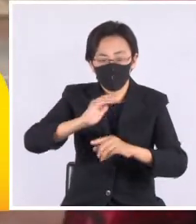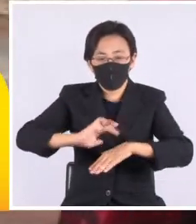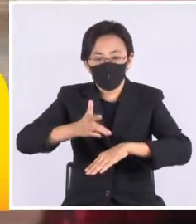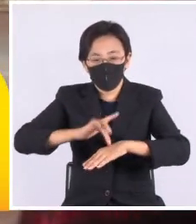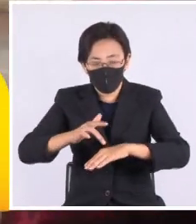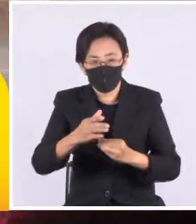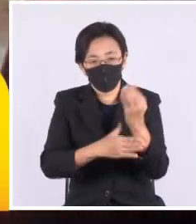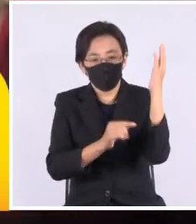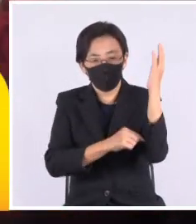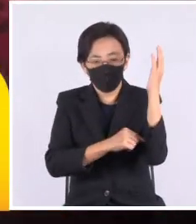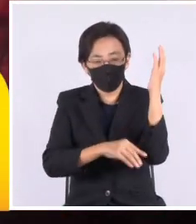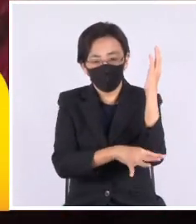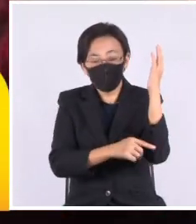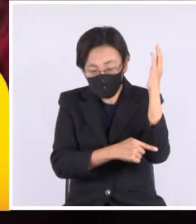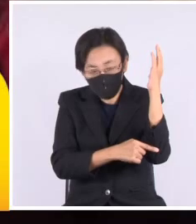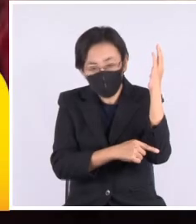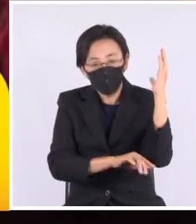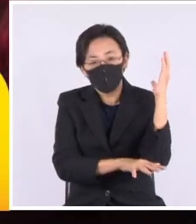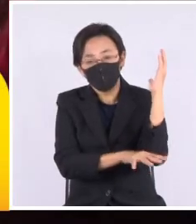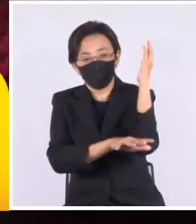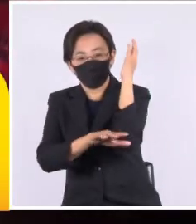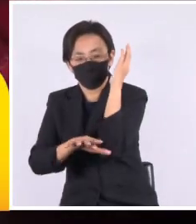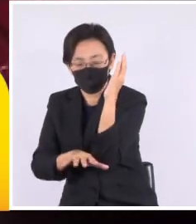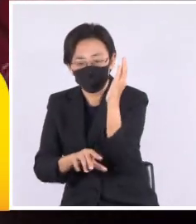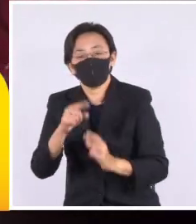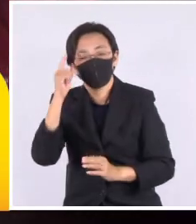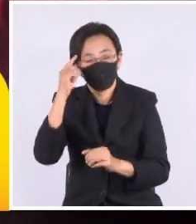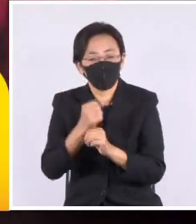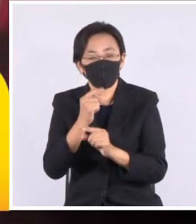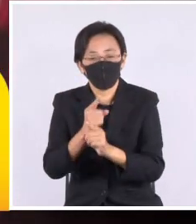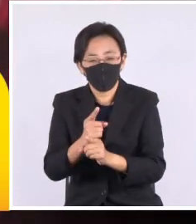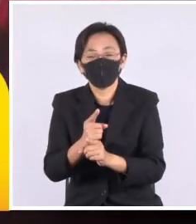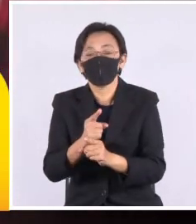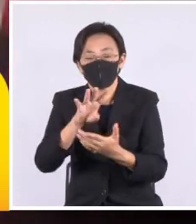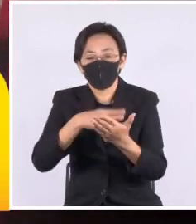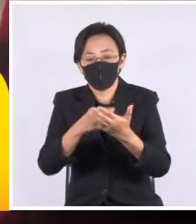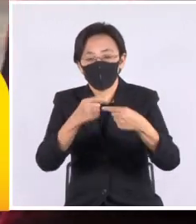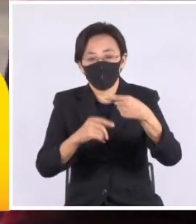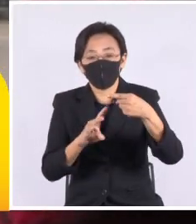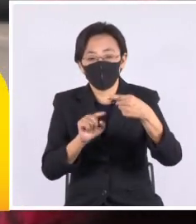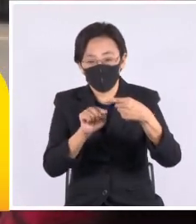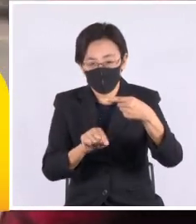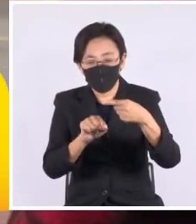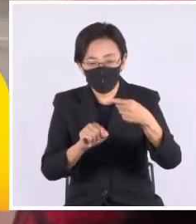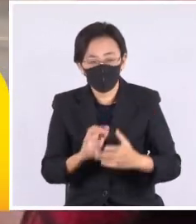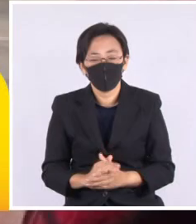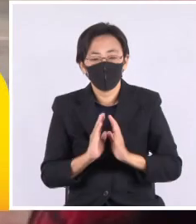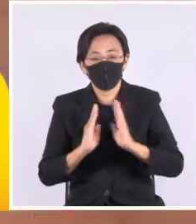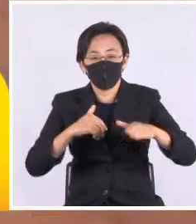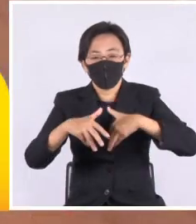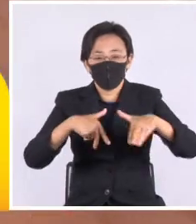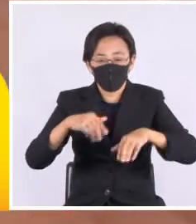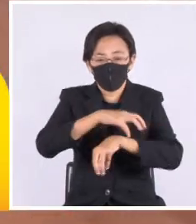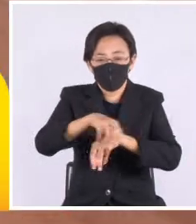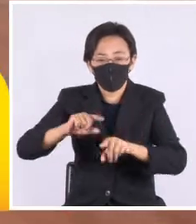ล้อมย้ายต้นยางนาในครั้งนี้ถือว่าบรรลุวัตถุประสงค์ค่ะอย่างไรก็ตามต้องขอขอบคุณประชาชนและหน่วยงานทุกภาค